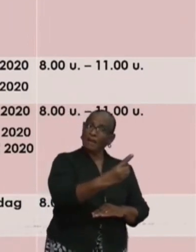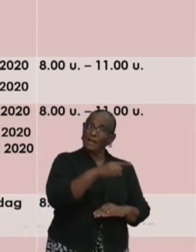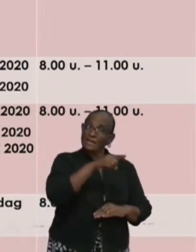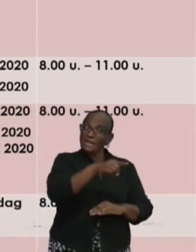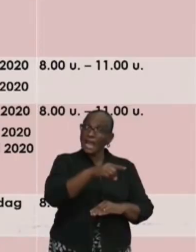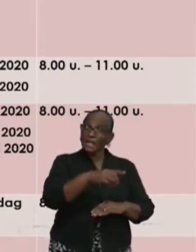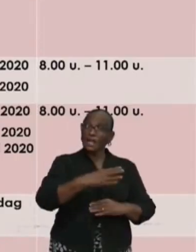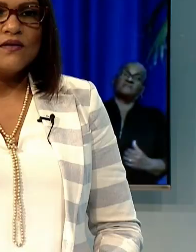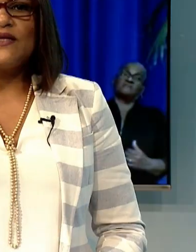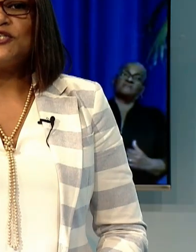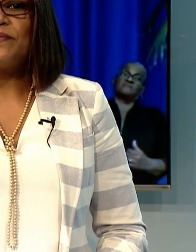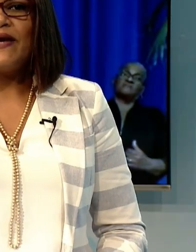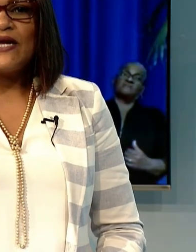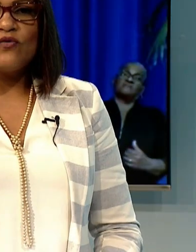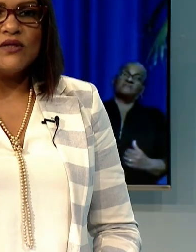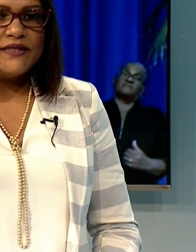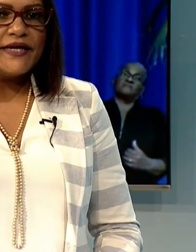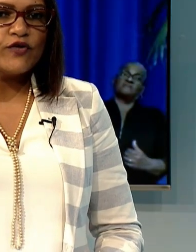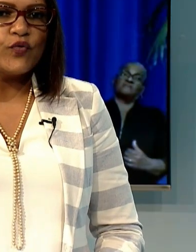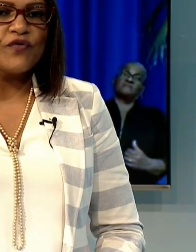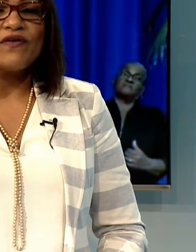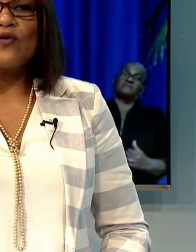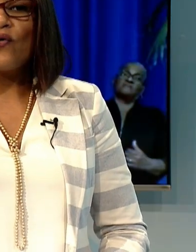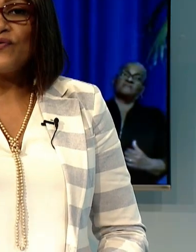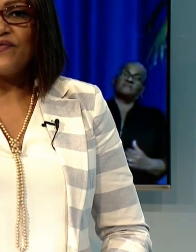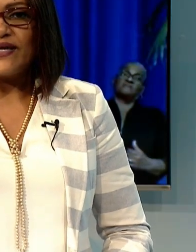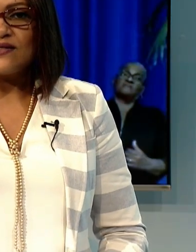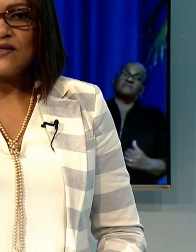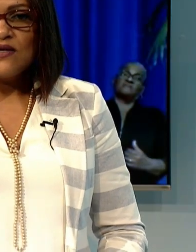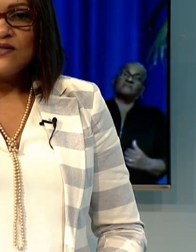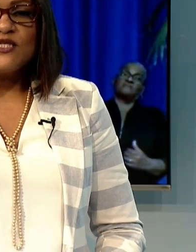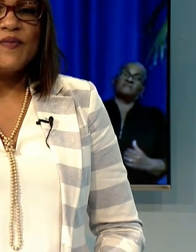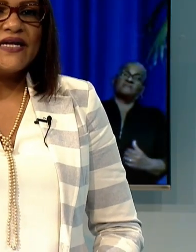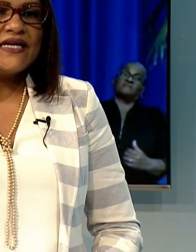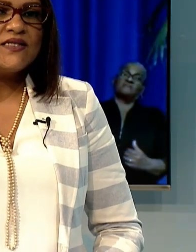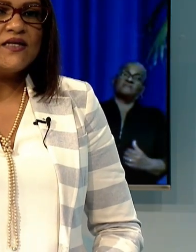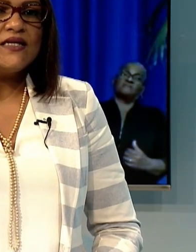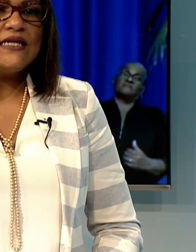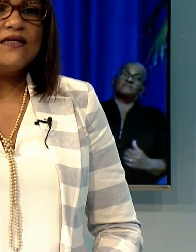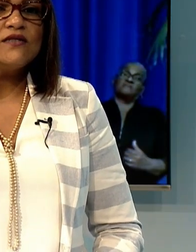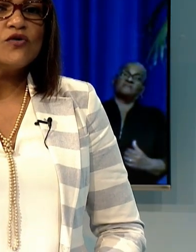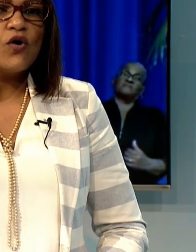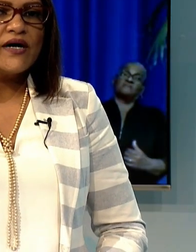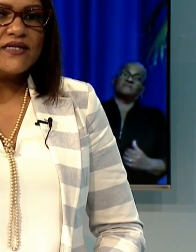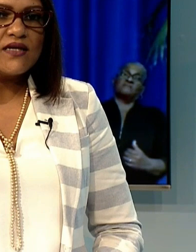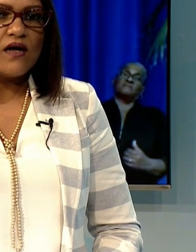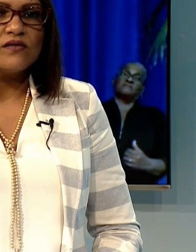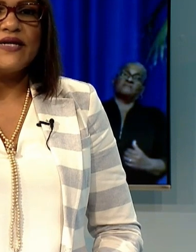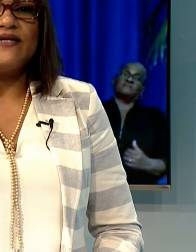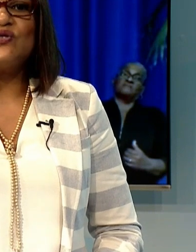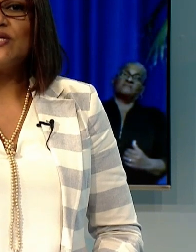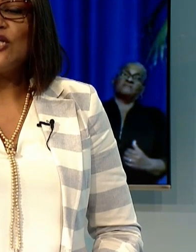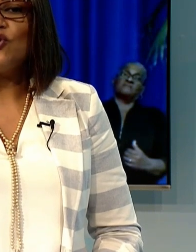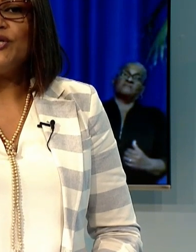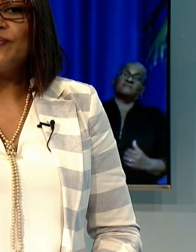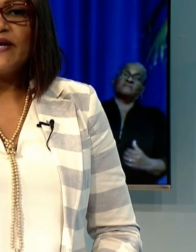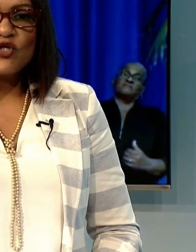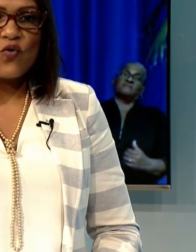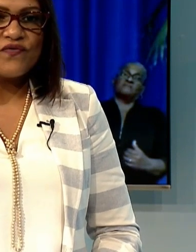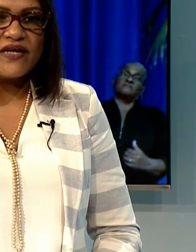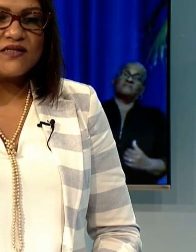voor mijn kindje. Natasha Benanon, directeur van onderwijs. Ze sprak gisteren in de congreshaal